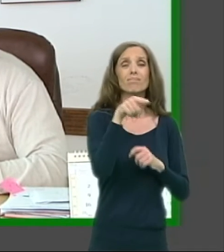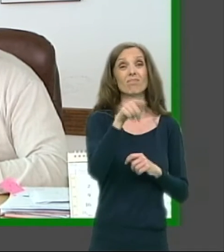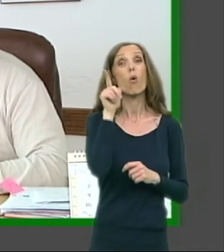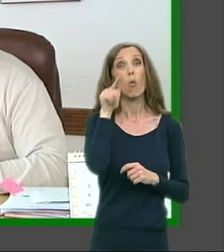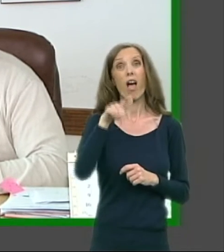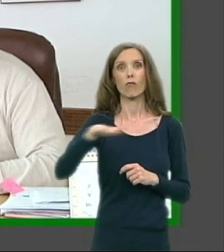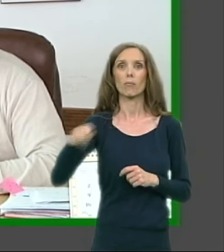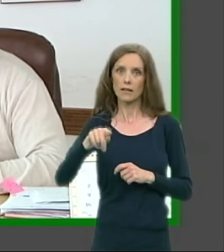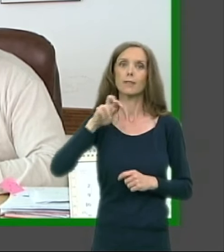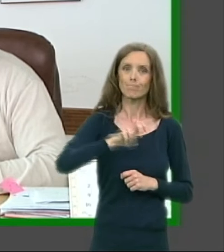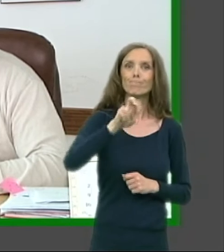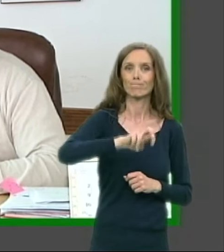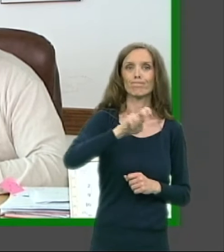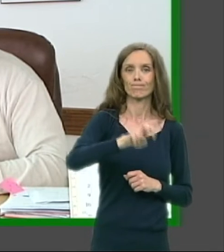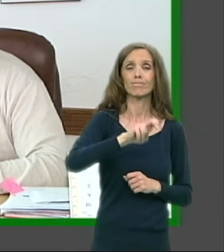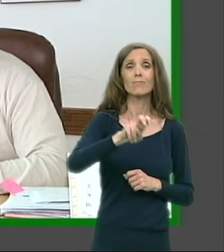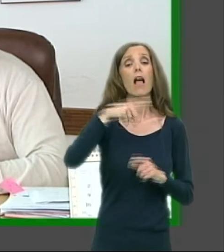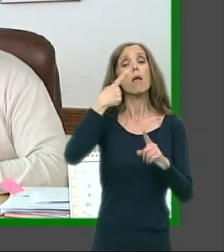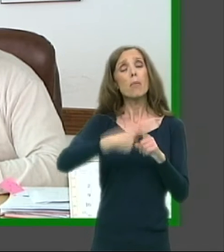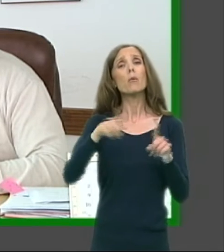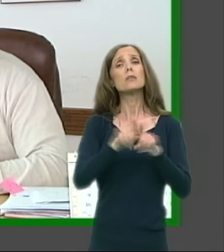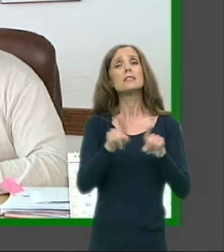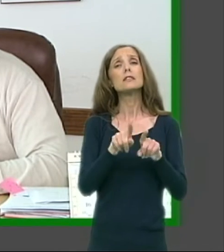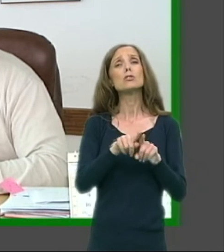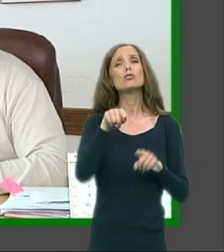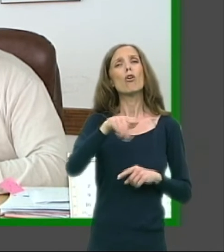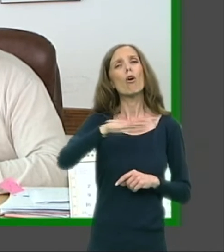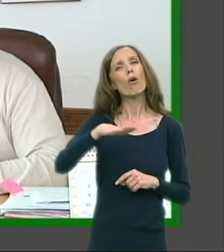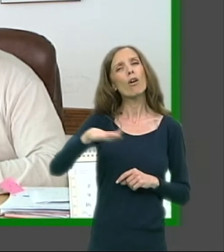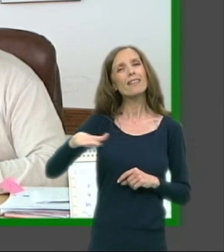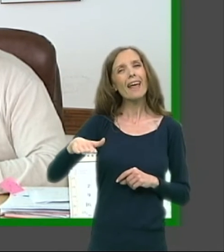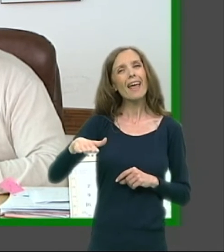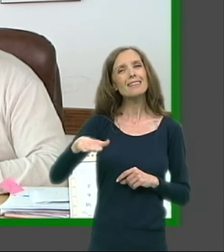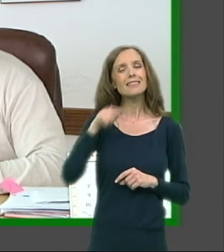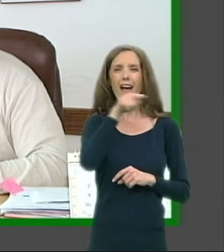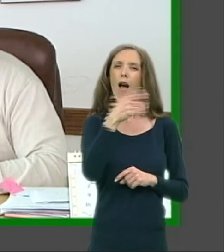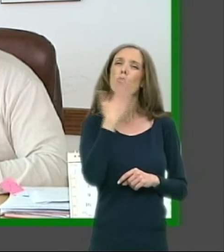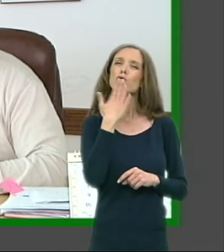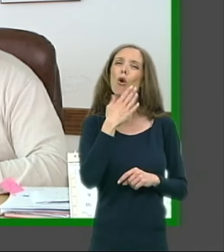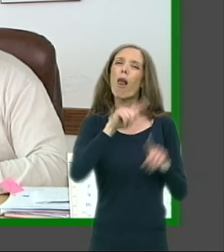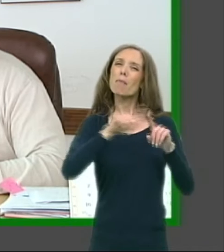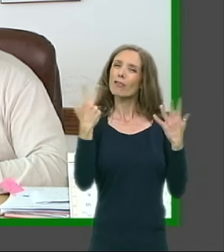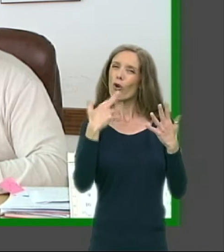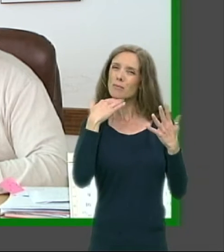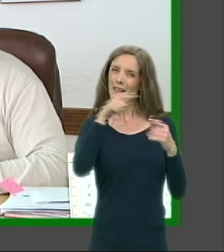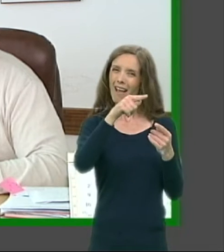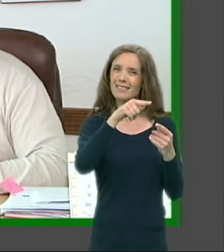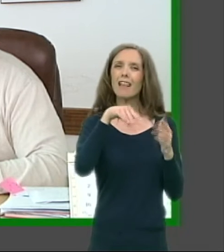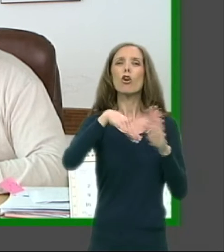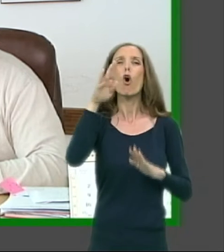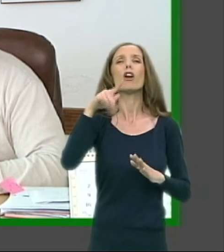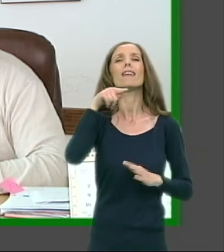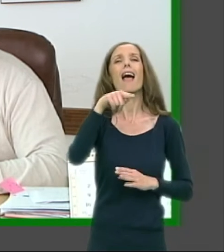uglavnom pešače, a također i deca koja pokađaju nastavu u osmorazrednoj školi u